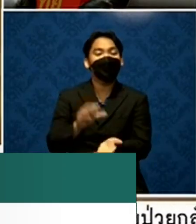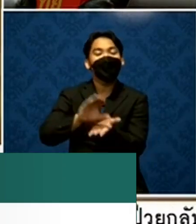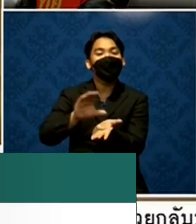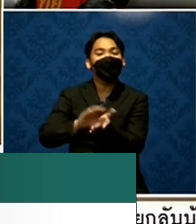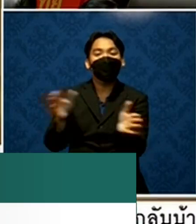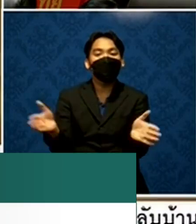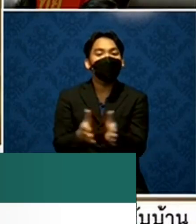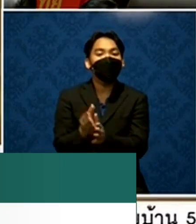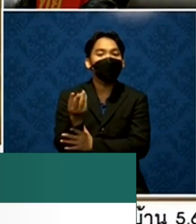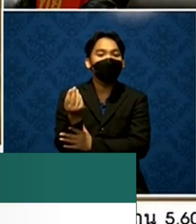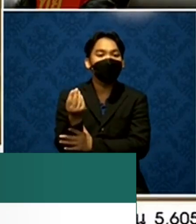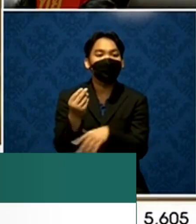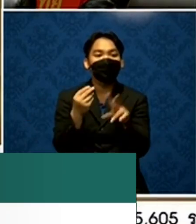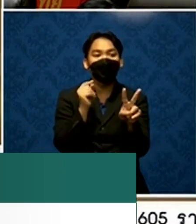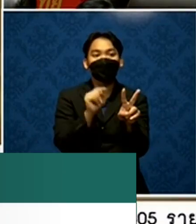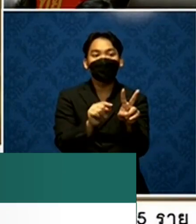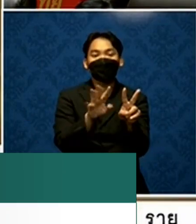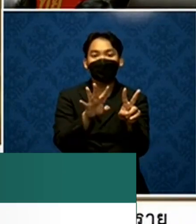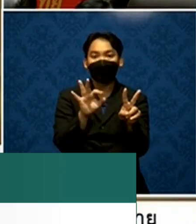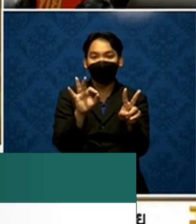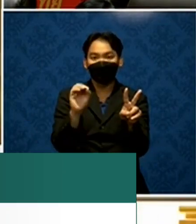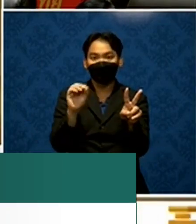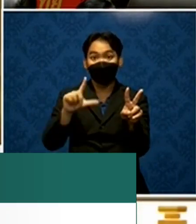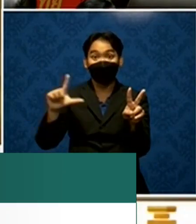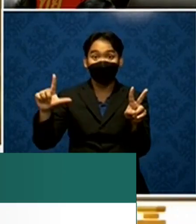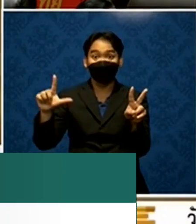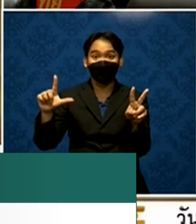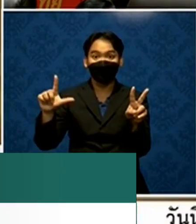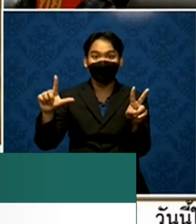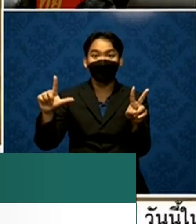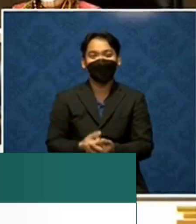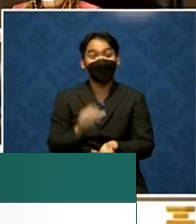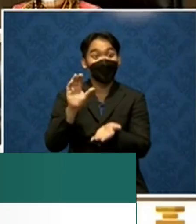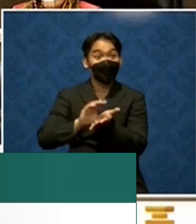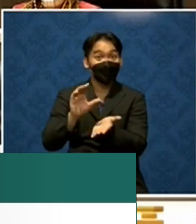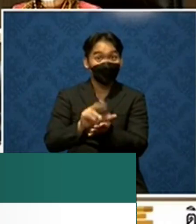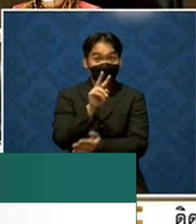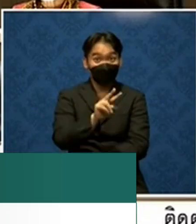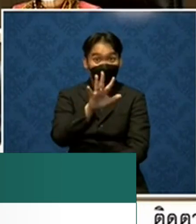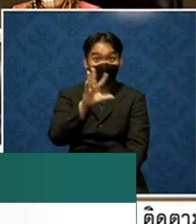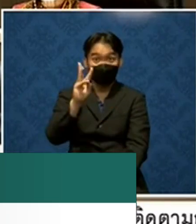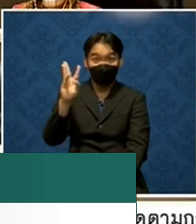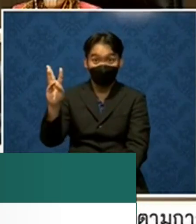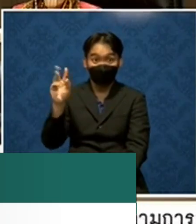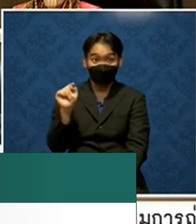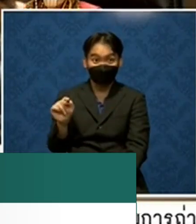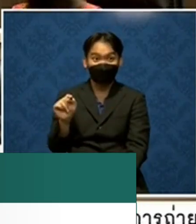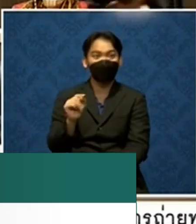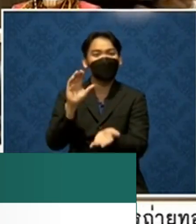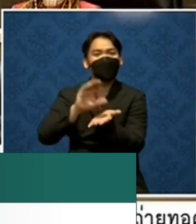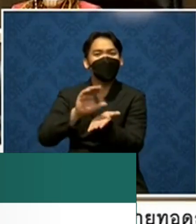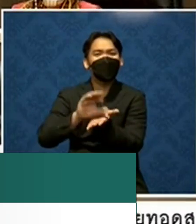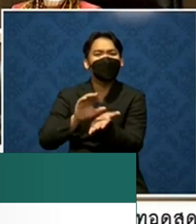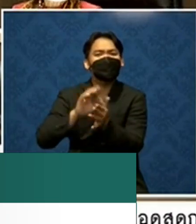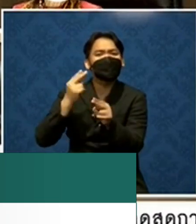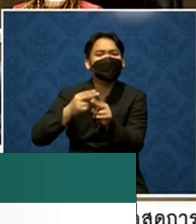ยละว่าเอ๊ะคุณจะไปทำอย่างนั้นได้ยังไงถูกไหมครับจะไปแก้สัญญาได้ยังไงนะครับแล้วไอ้ตอนไปซื้อเนี่ยคุณไม่รู้